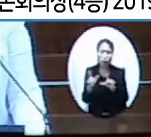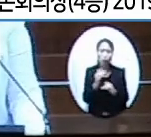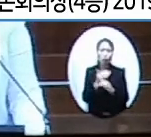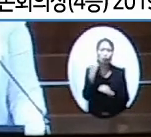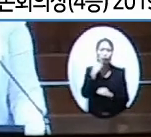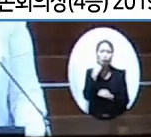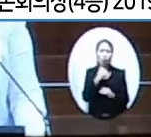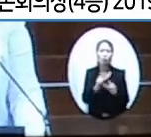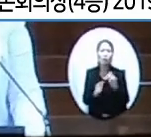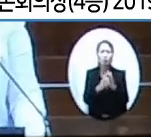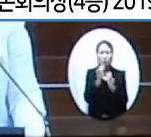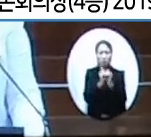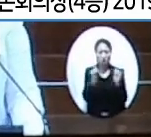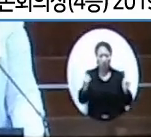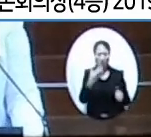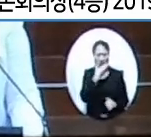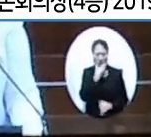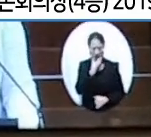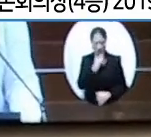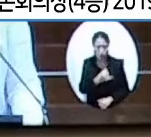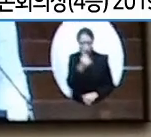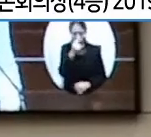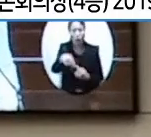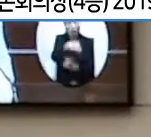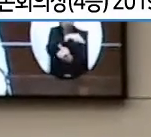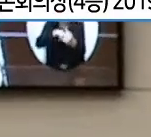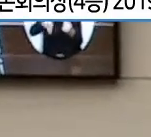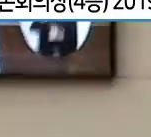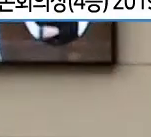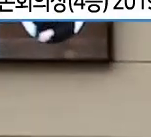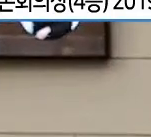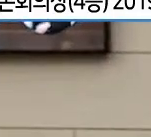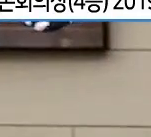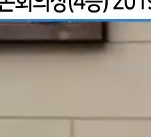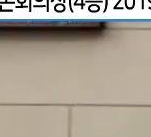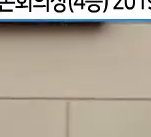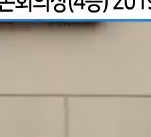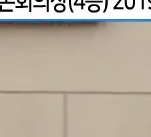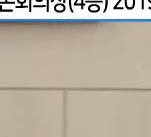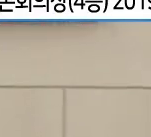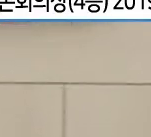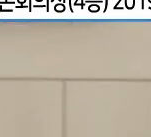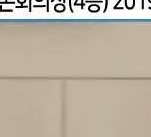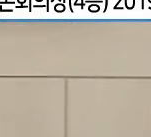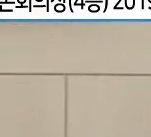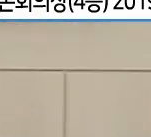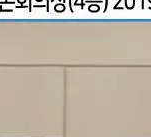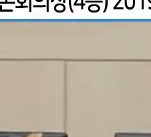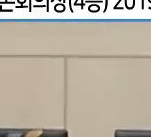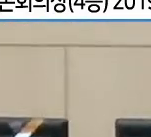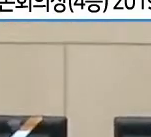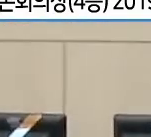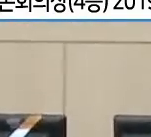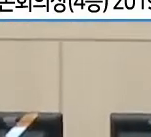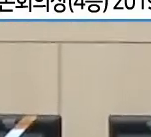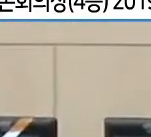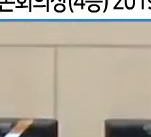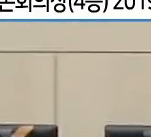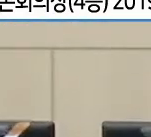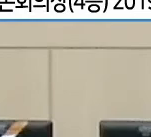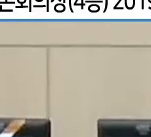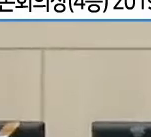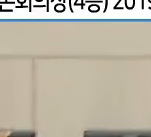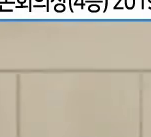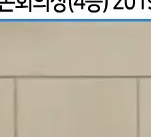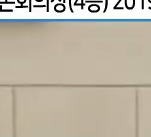주민들이 행복할 수 있는 환경인지 아이 키우기 좋은 환경인지를 생각해 봐야